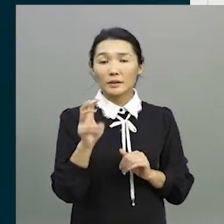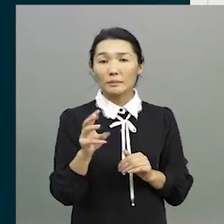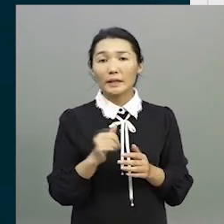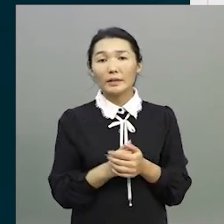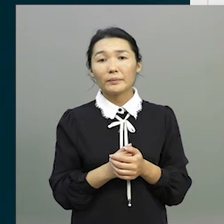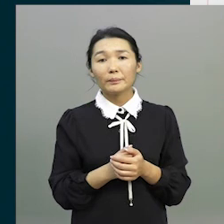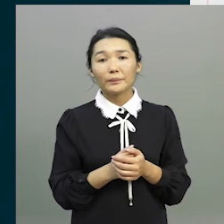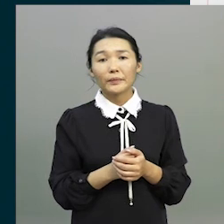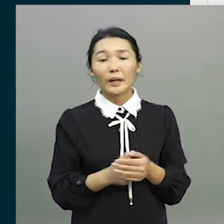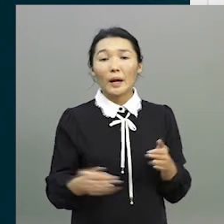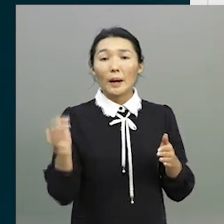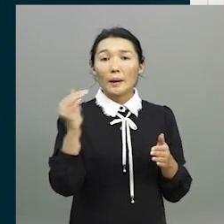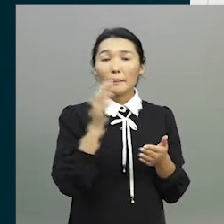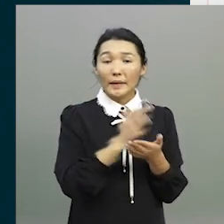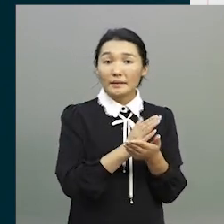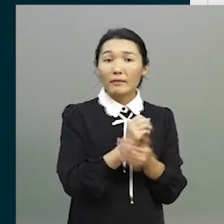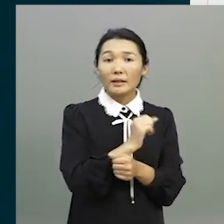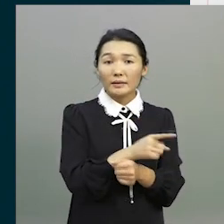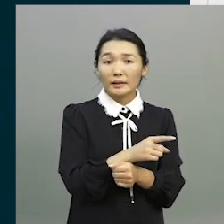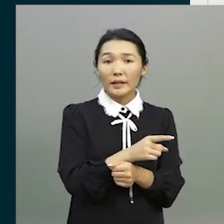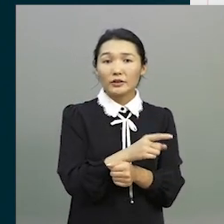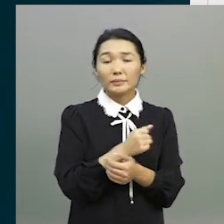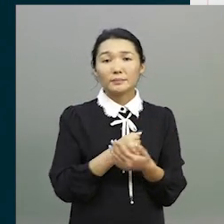поставлена задача найти